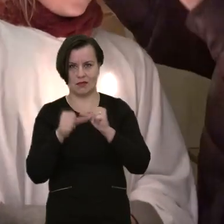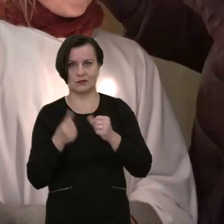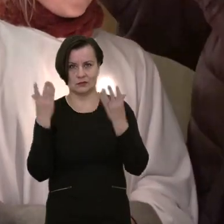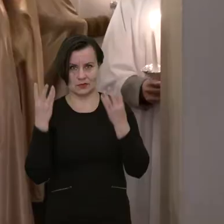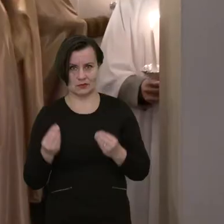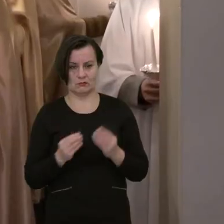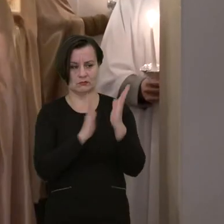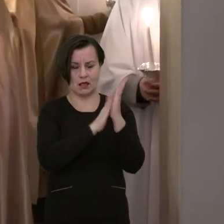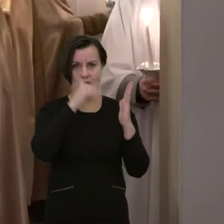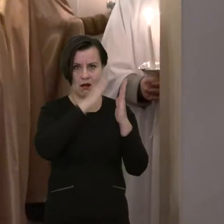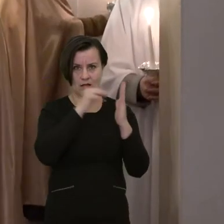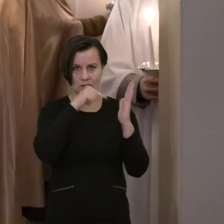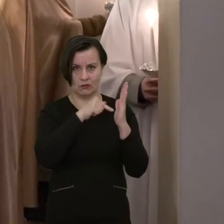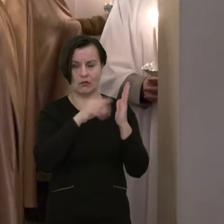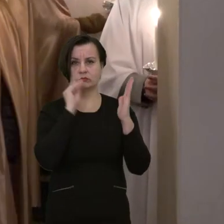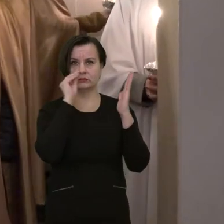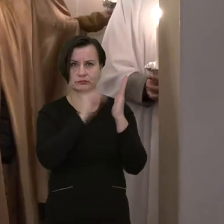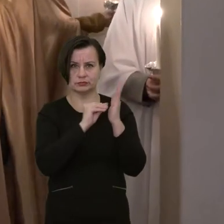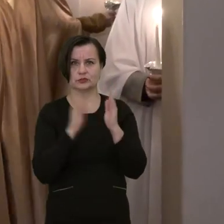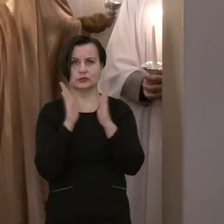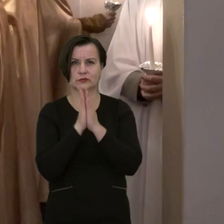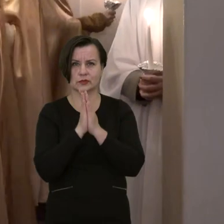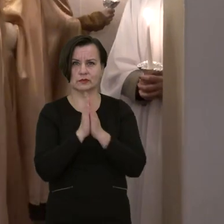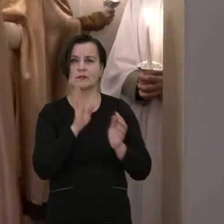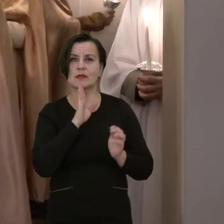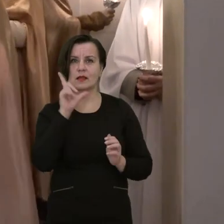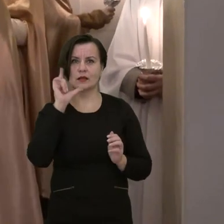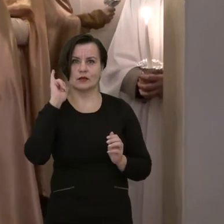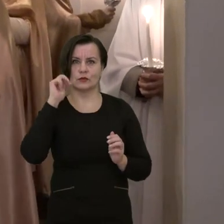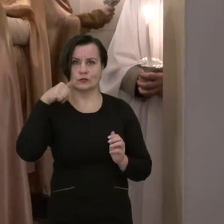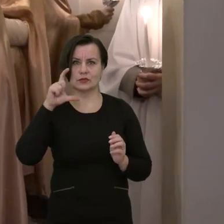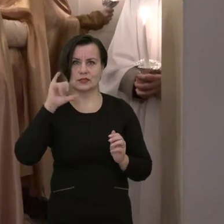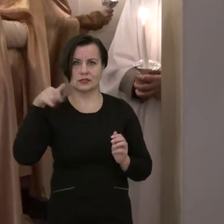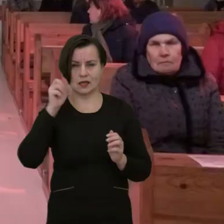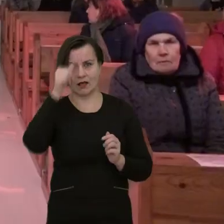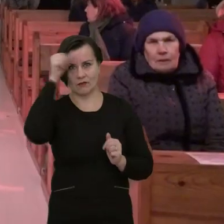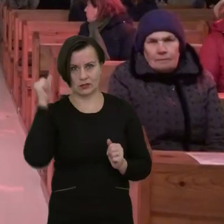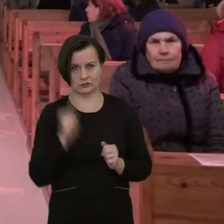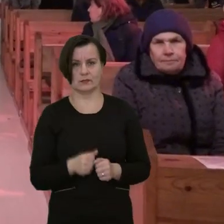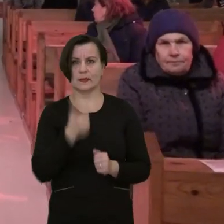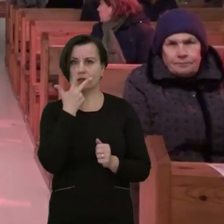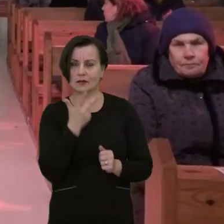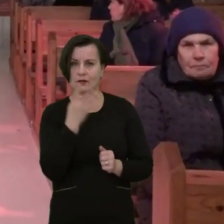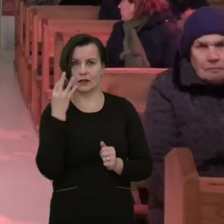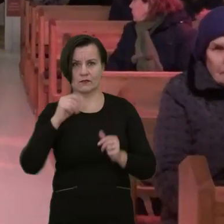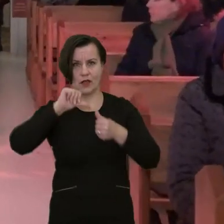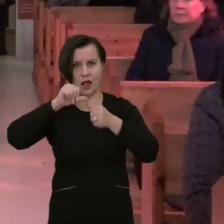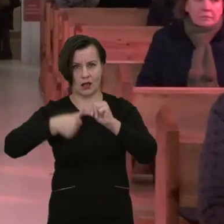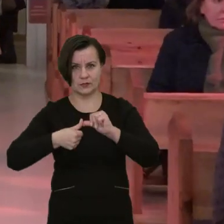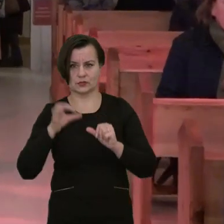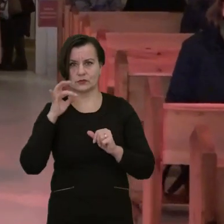cikle. Jos kalendoriaus lapelyje įrašytas Šventosios Liucijos vardas. Tai 3-4 amžiaus